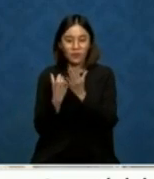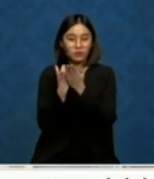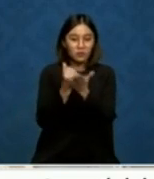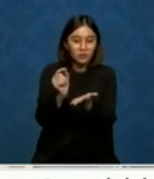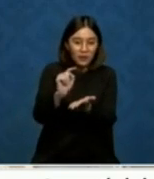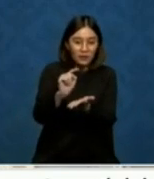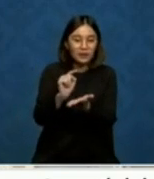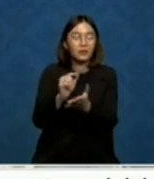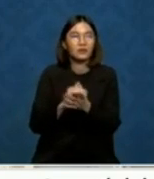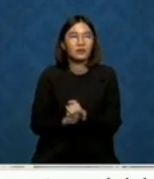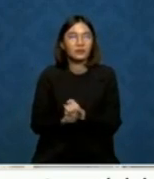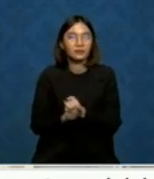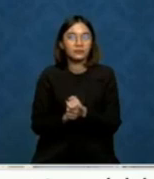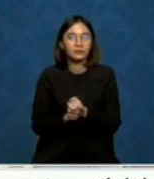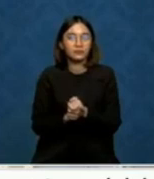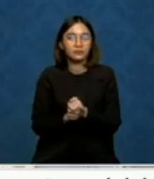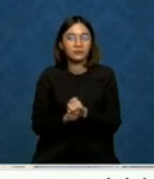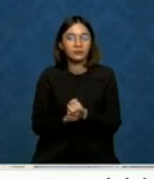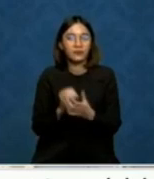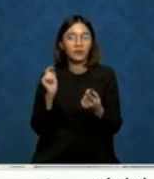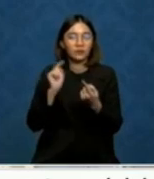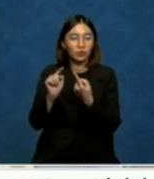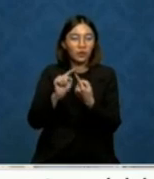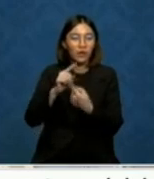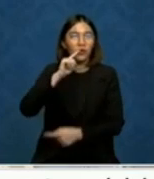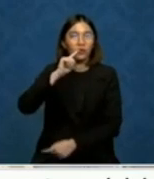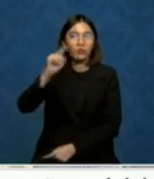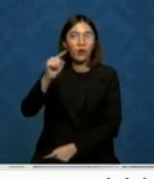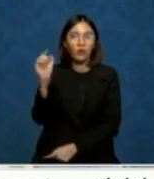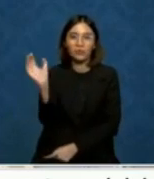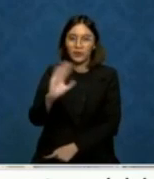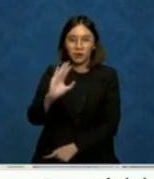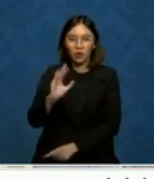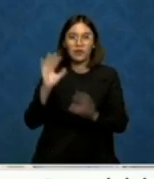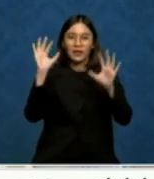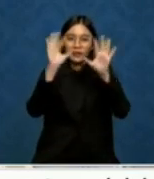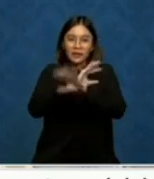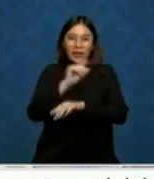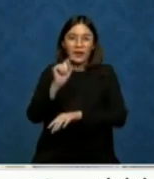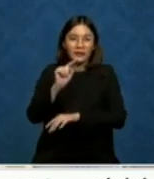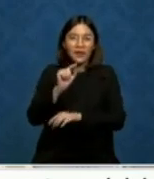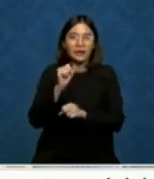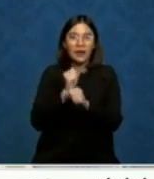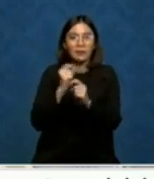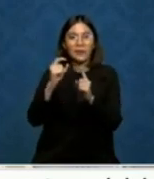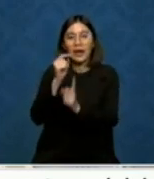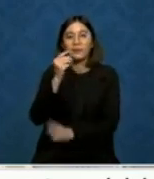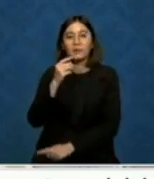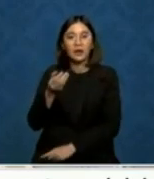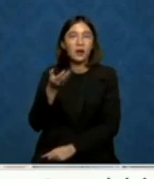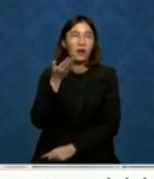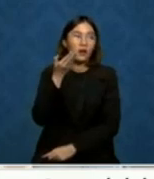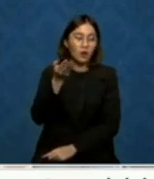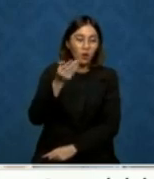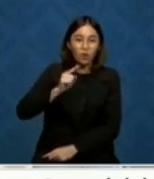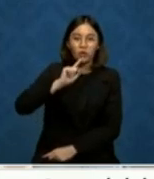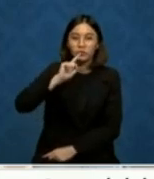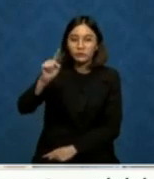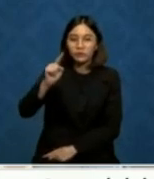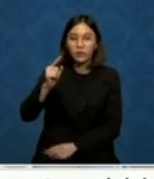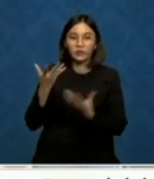าจจะไม่จำเป็นจะต้องไปถึงการฟ้องร้องครับอาจจะเป็นลักษณะการทำคำร้องนะครับเพื่อ